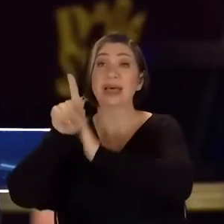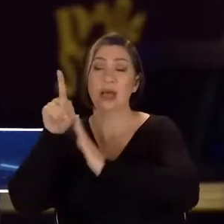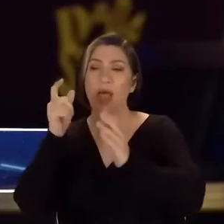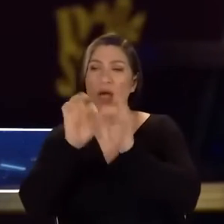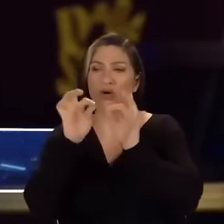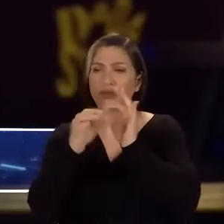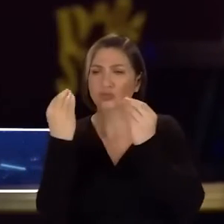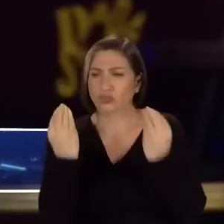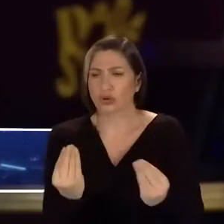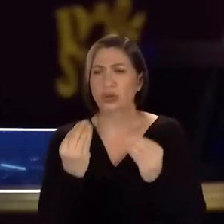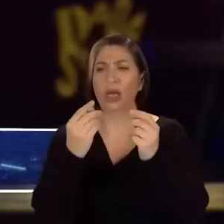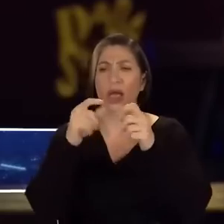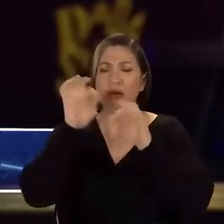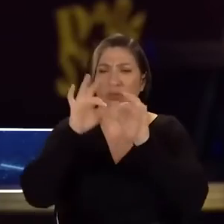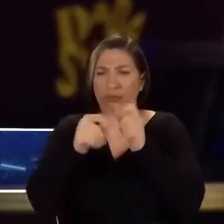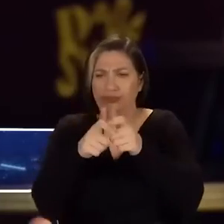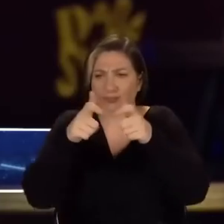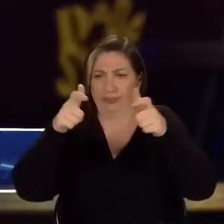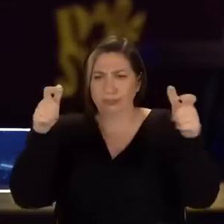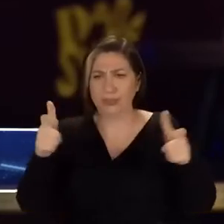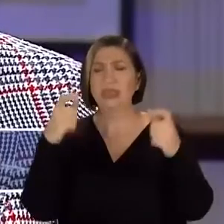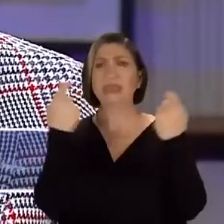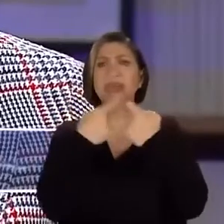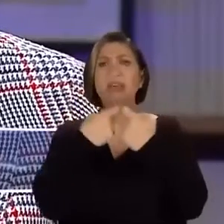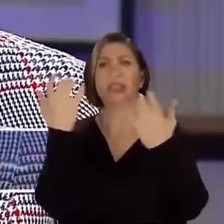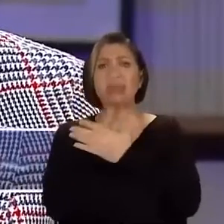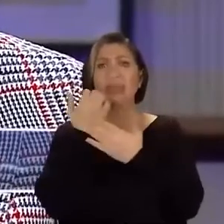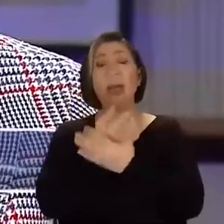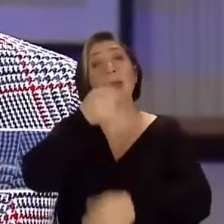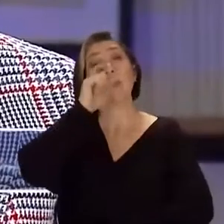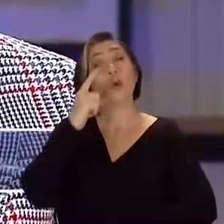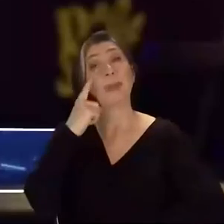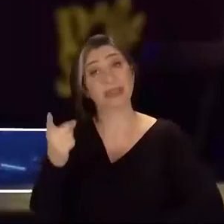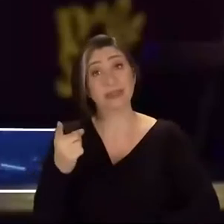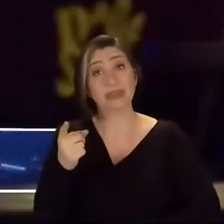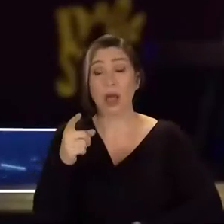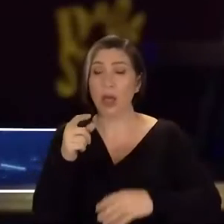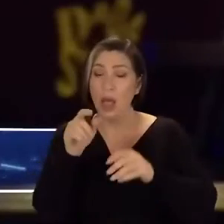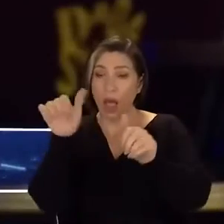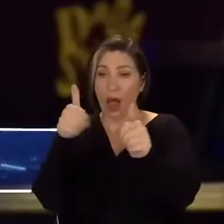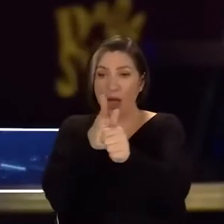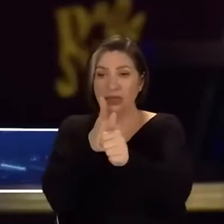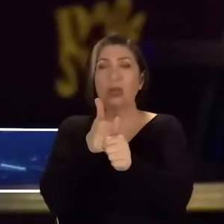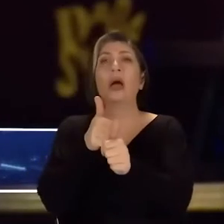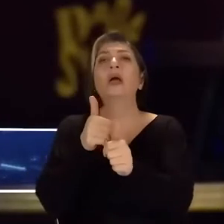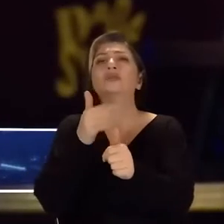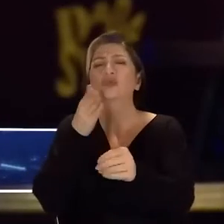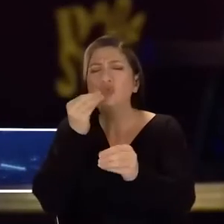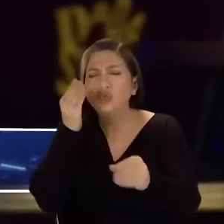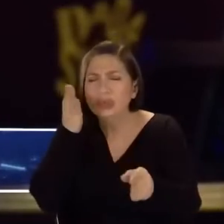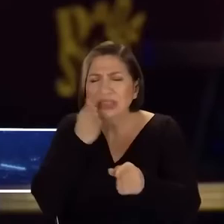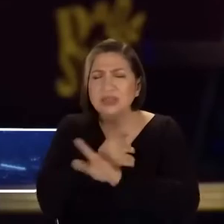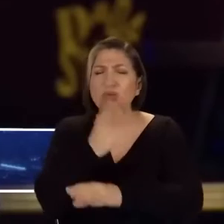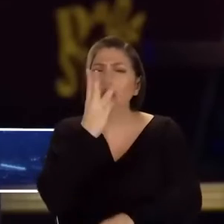giden, ekonomisi gelişen, hatta bunun sonucunda savaşlar kazanan imparatorluklara baktığınızda arkasında ciddi bir şekilde kardeşim bu